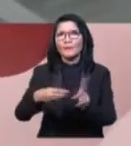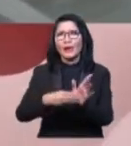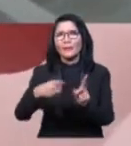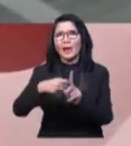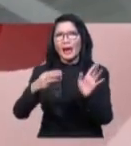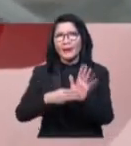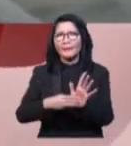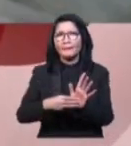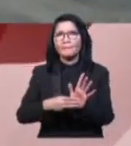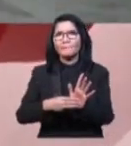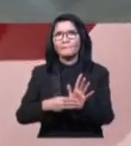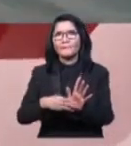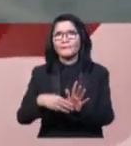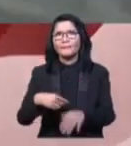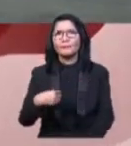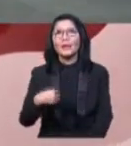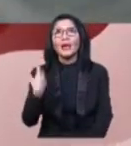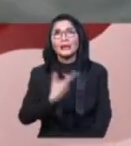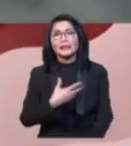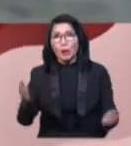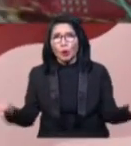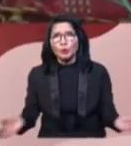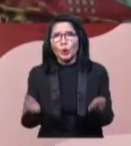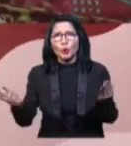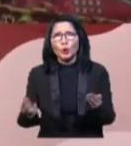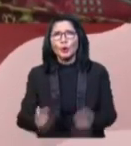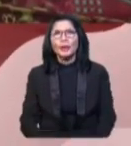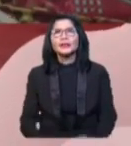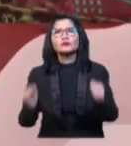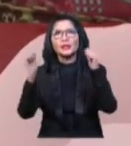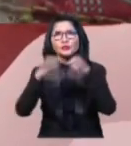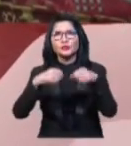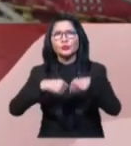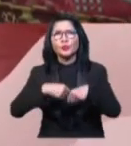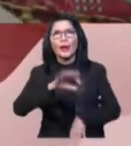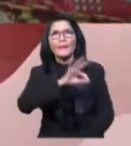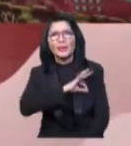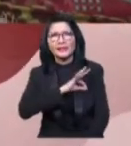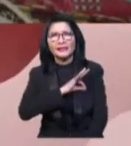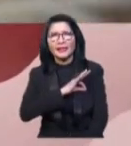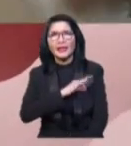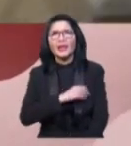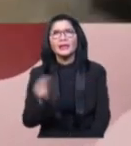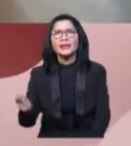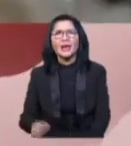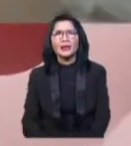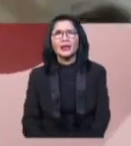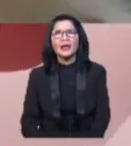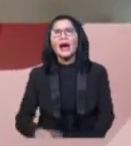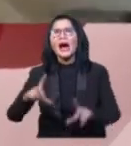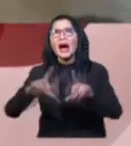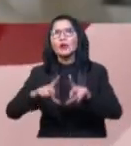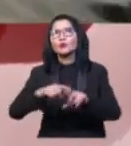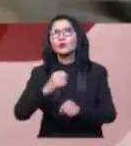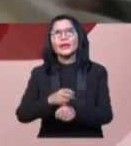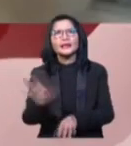ini kita dorong dan sudah disetujui oleh Presiden yang tanpa agunan itu sampai dengan 100 juta dan